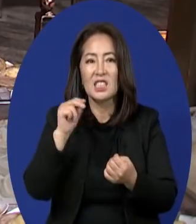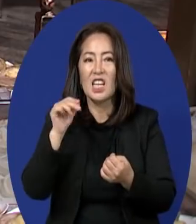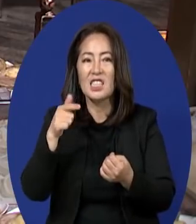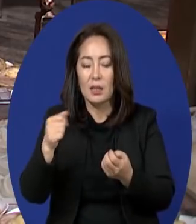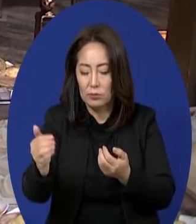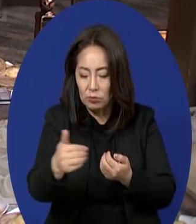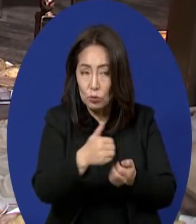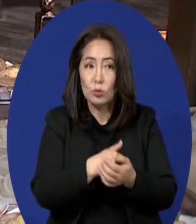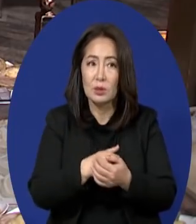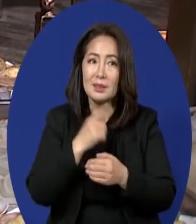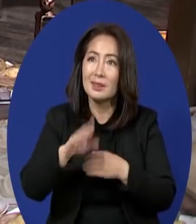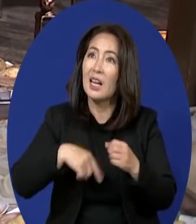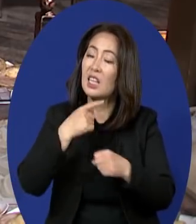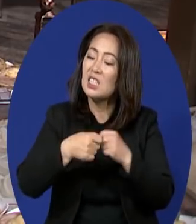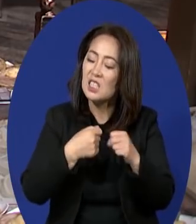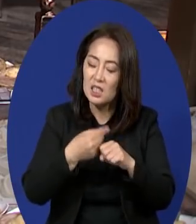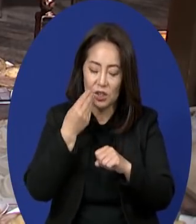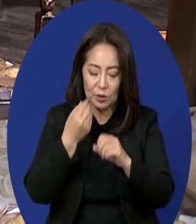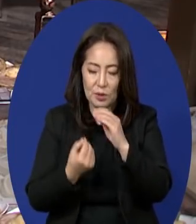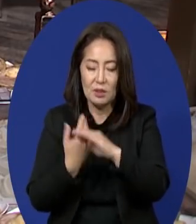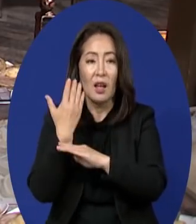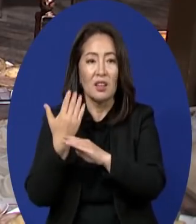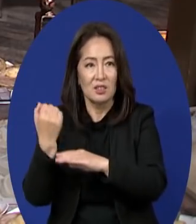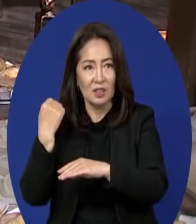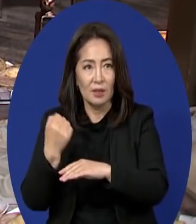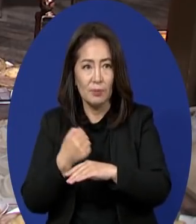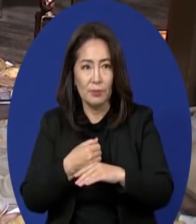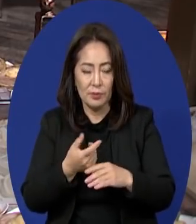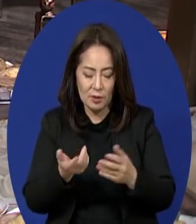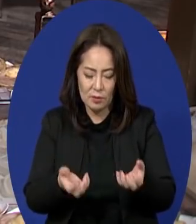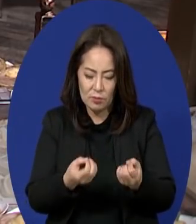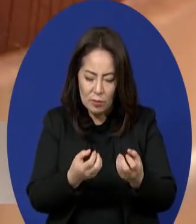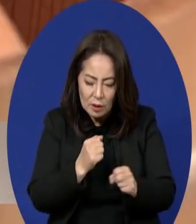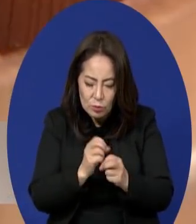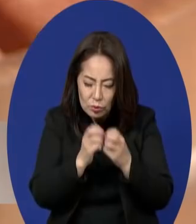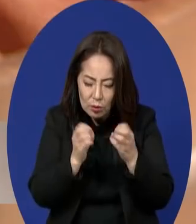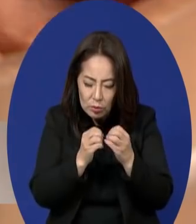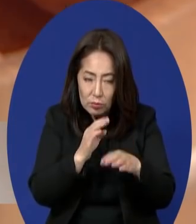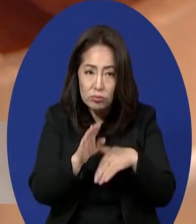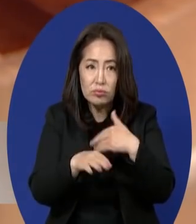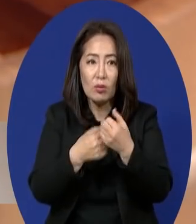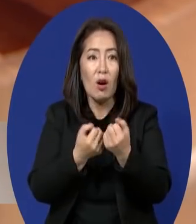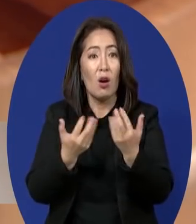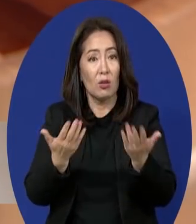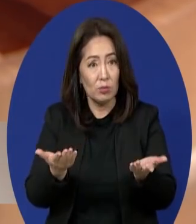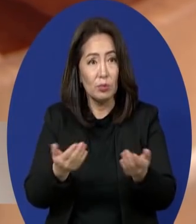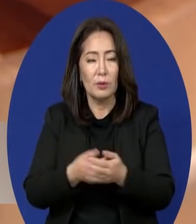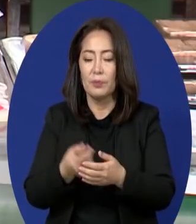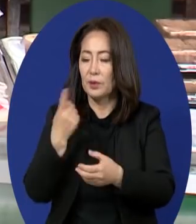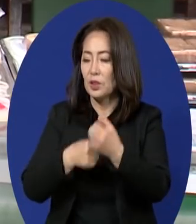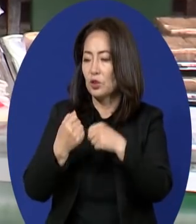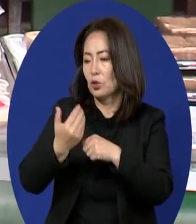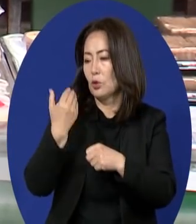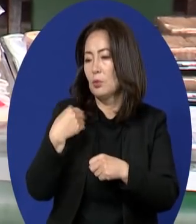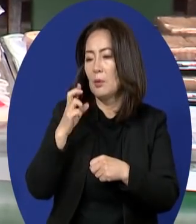Одоо эрэх жилээс би жимс тарина гэж бодож байгаа. Сэтгэл хаан бол ингээл юм доороос ундраа л байдаг байхгүй. Эднийх өнгөрсөн жил Баян-Онгор